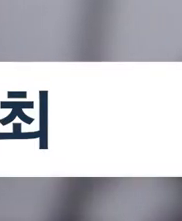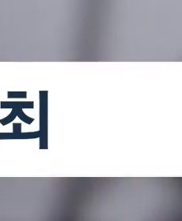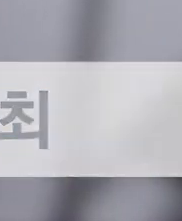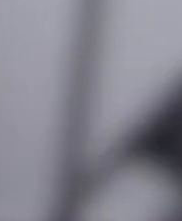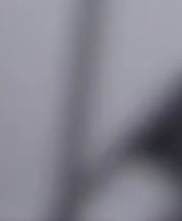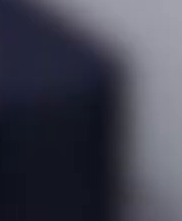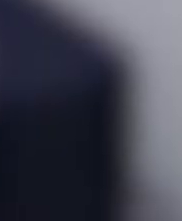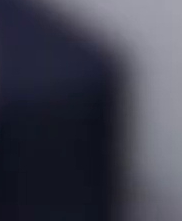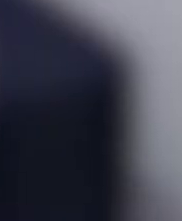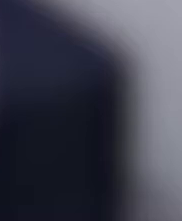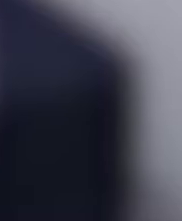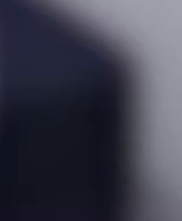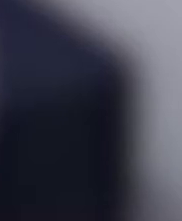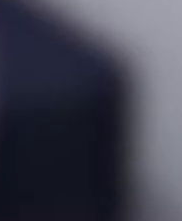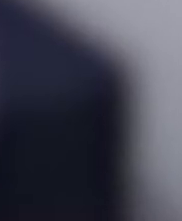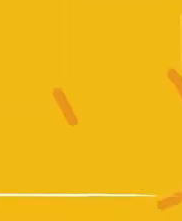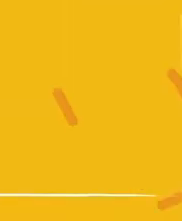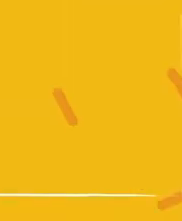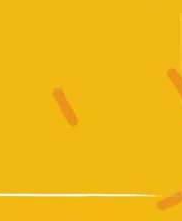개최했습니다.